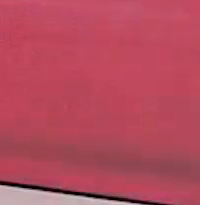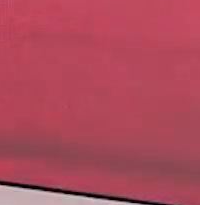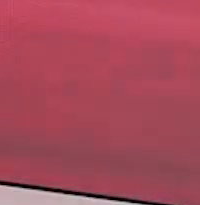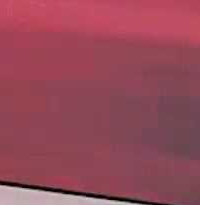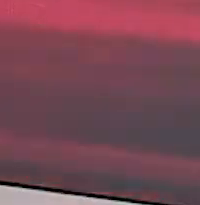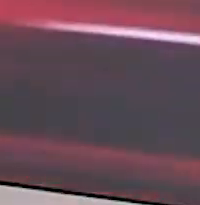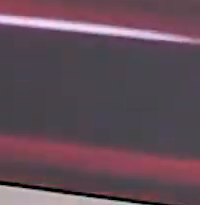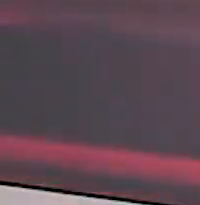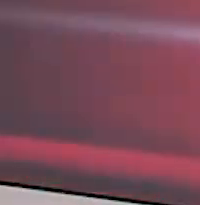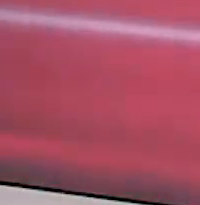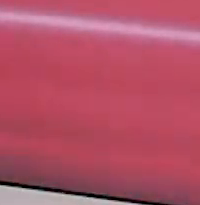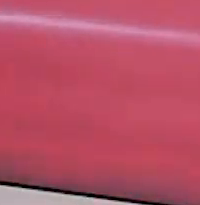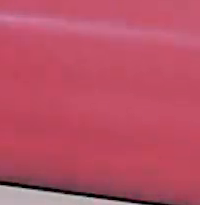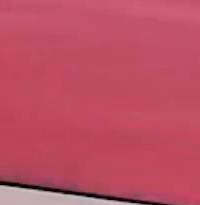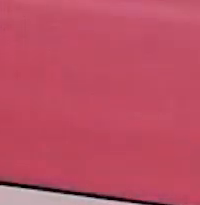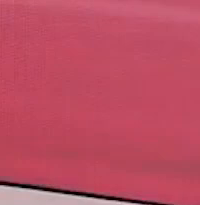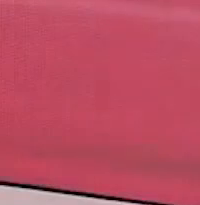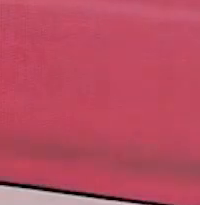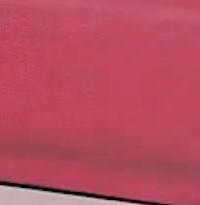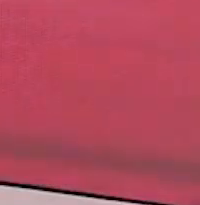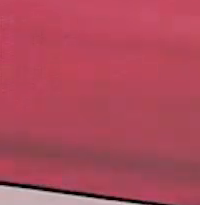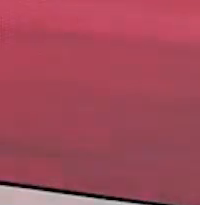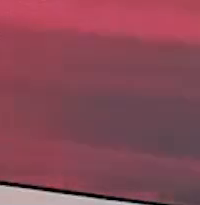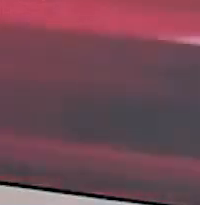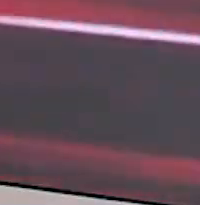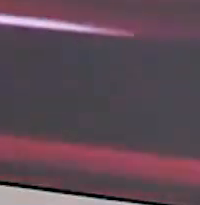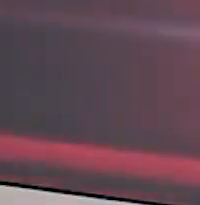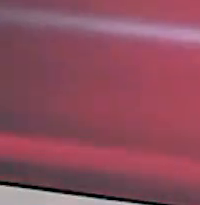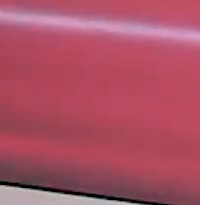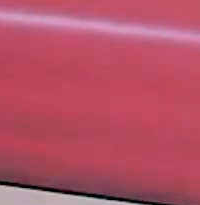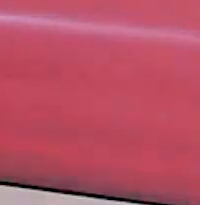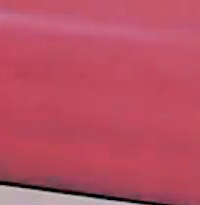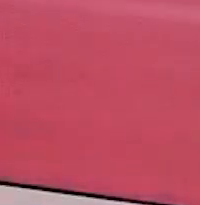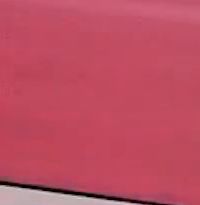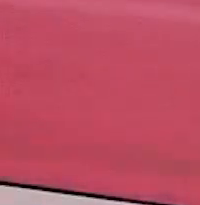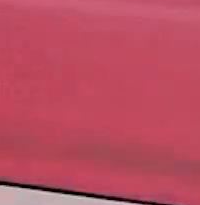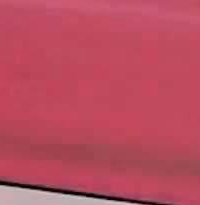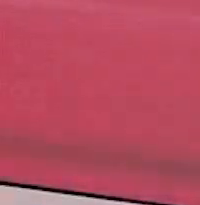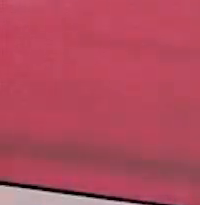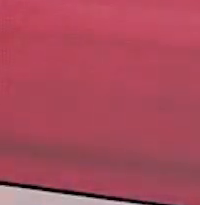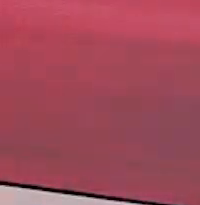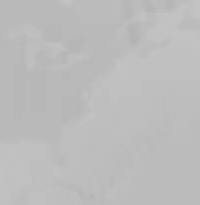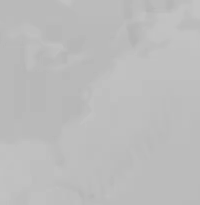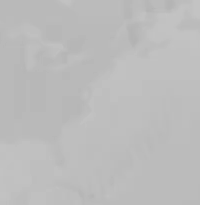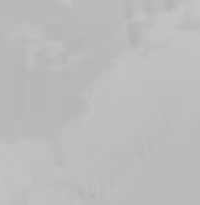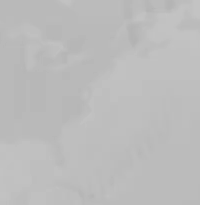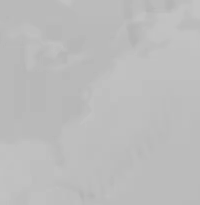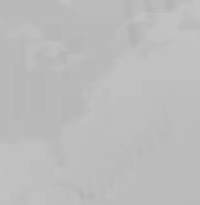subaybayan niyo po kami sa GMA Pinoy TV at sa www.gmanews.tv.